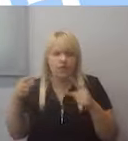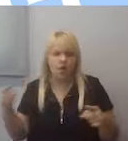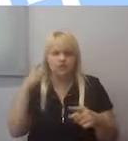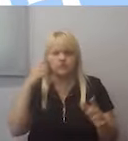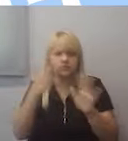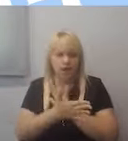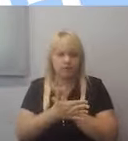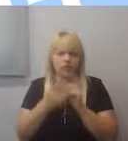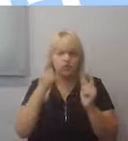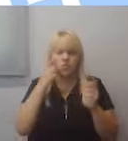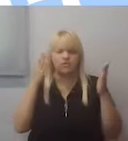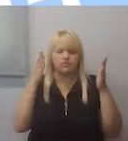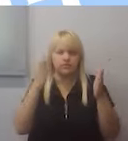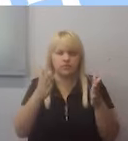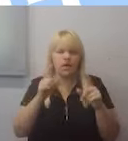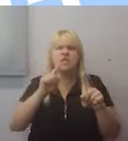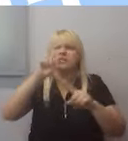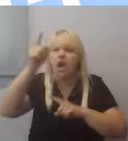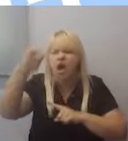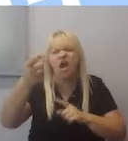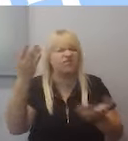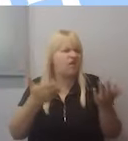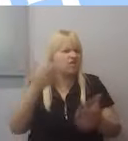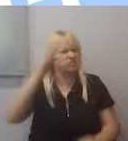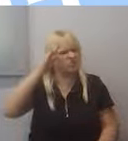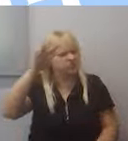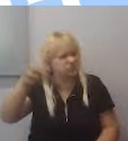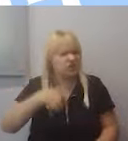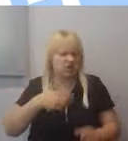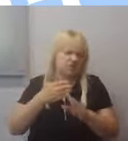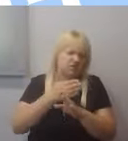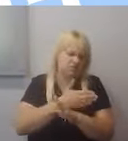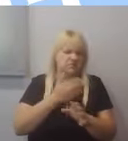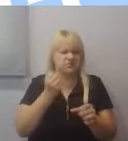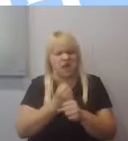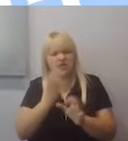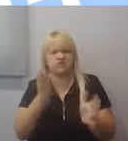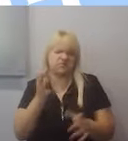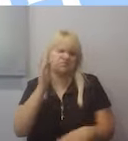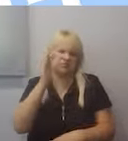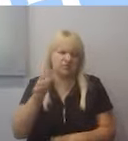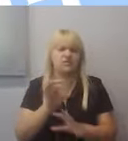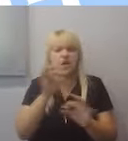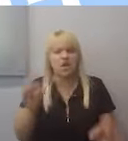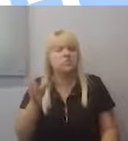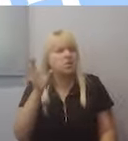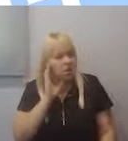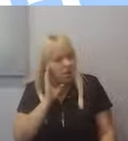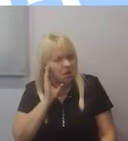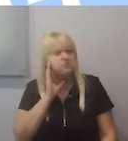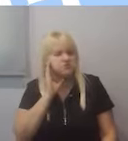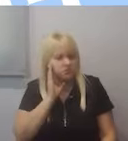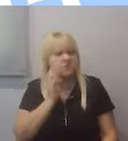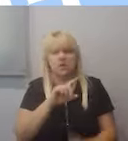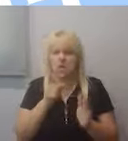neiespējams un ka es kaut kad tam sākšu gatavoties un no sākuma es ļoti daudz k usīšos vai jautāšu bet darīt es sākšu